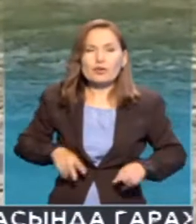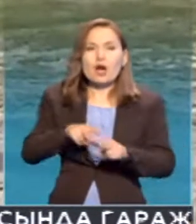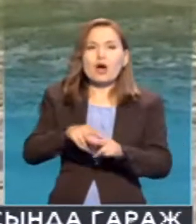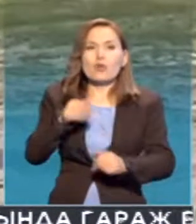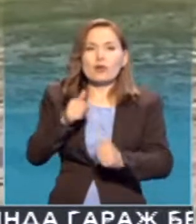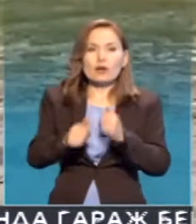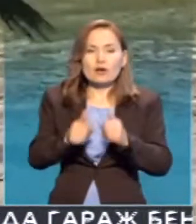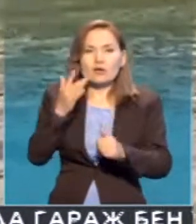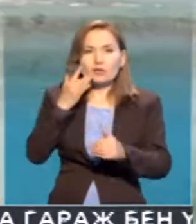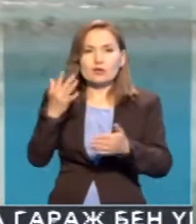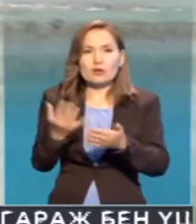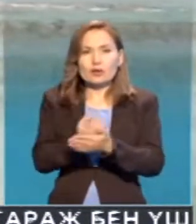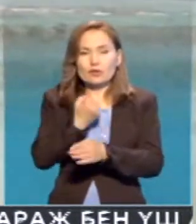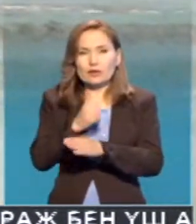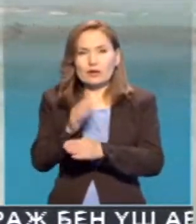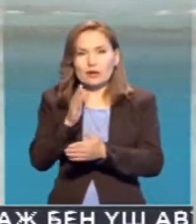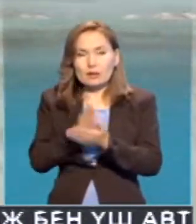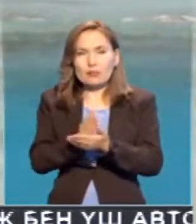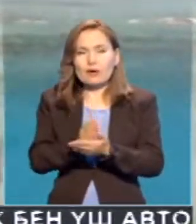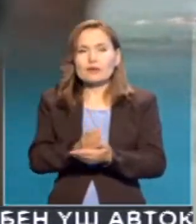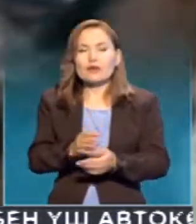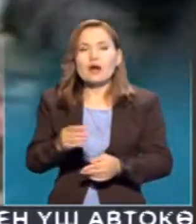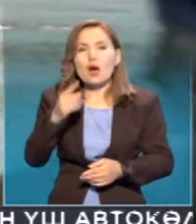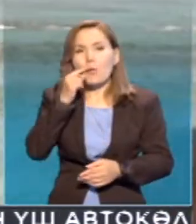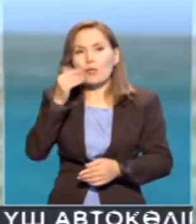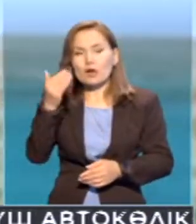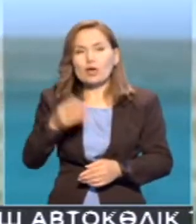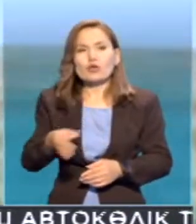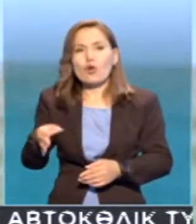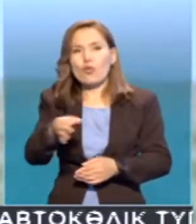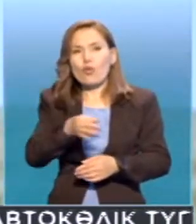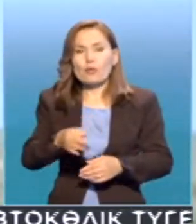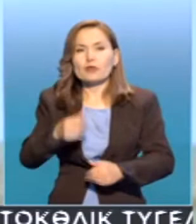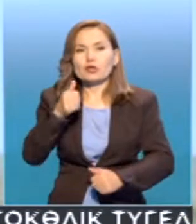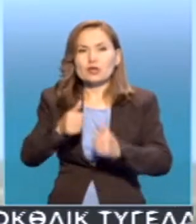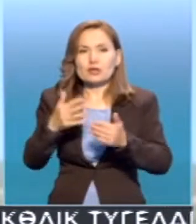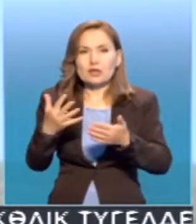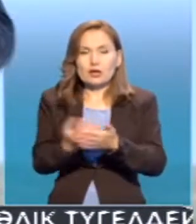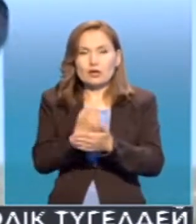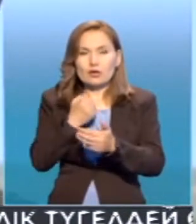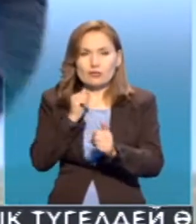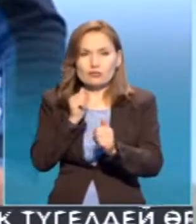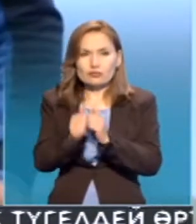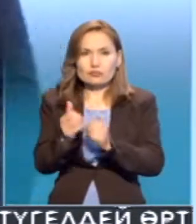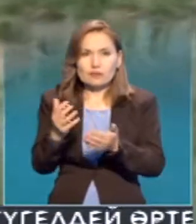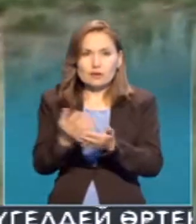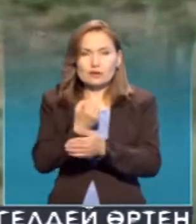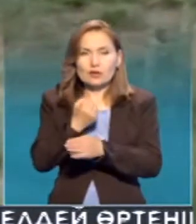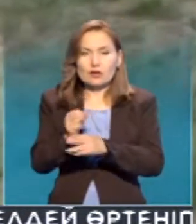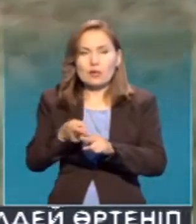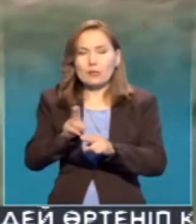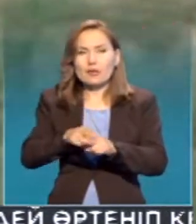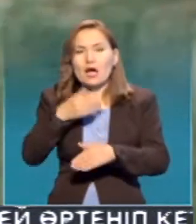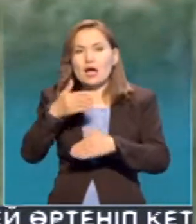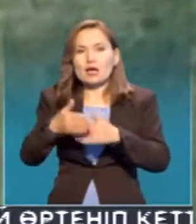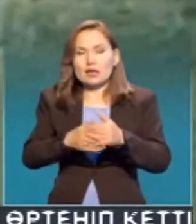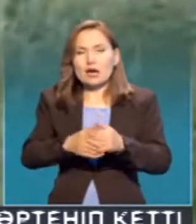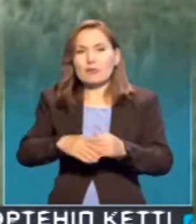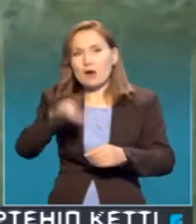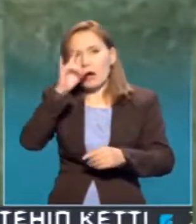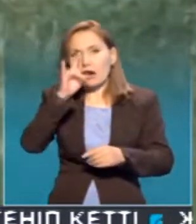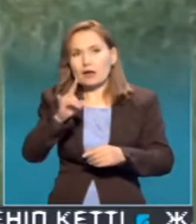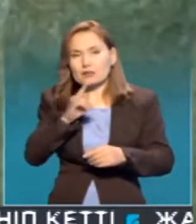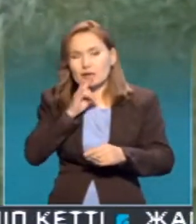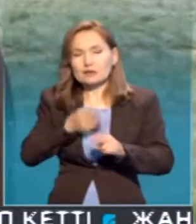дамытып жетістіктерге жетіп жүр. Рамазан Ғали бірнеше мәрте облыстық жарыста топ жарған. Бағы мен бабы келісіп, жақында ғана ел чемпионатында